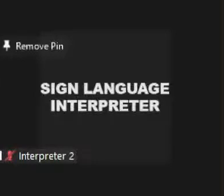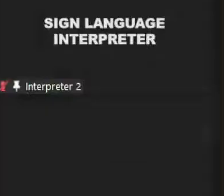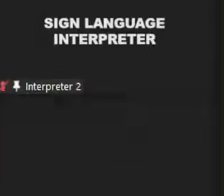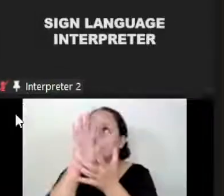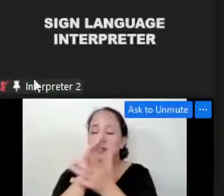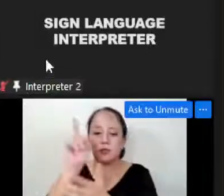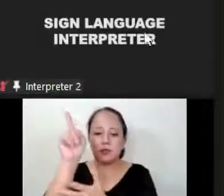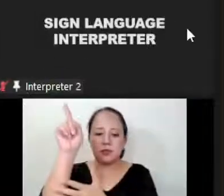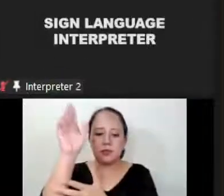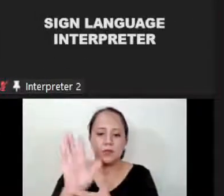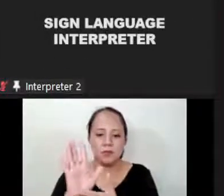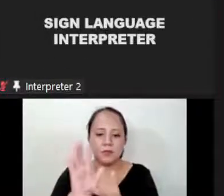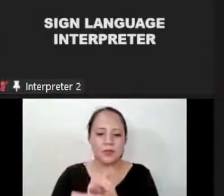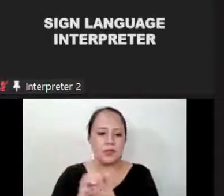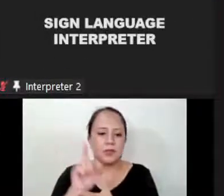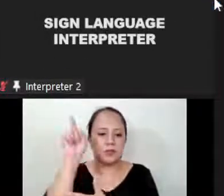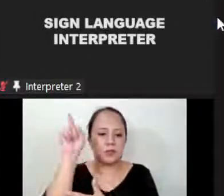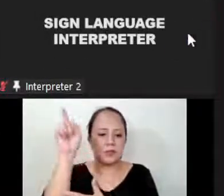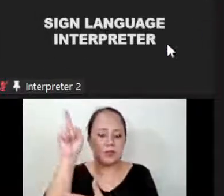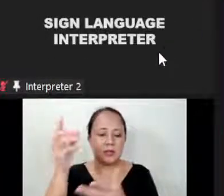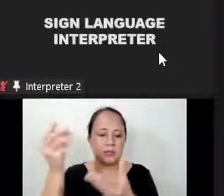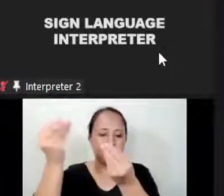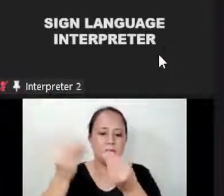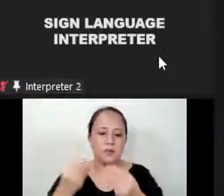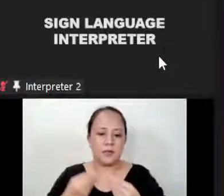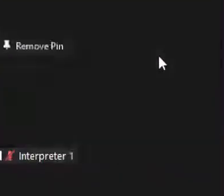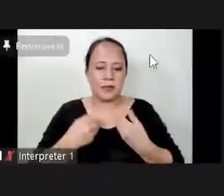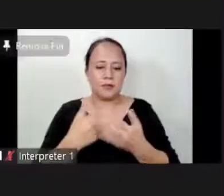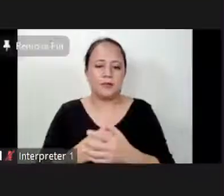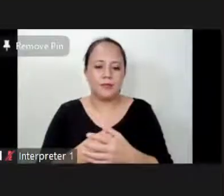naniniwala ko sa Panginoon na siyang magbigay ng